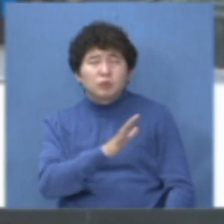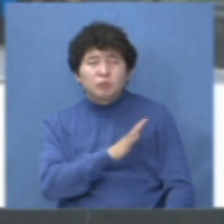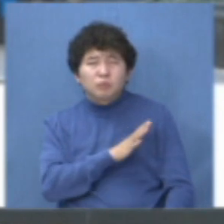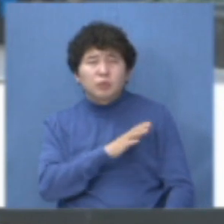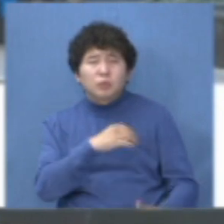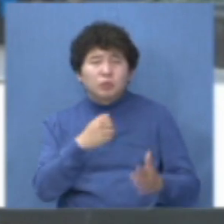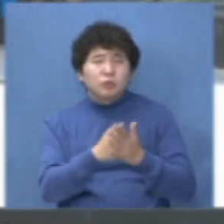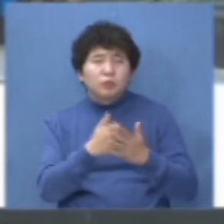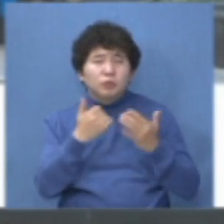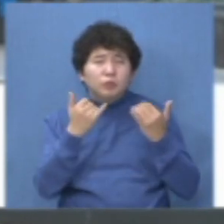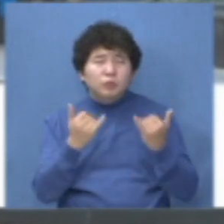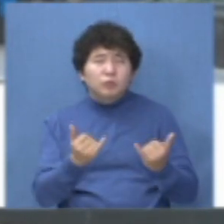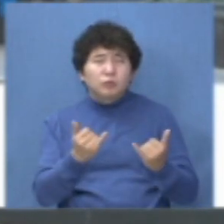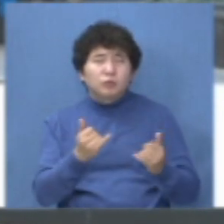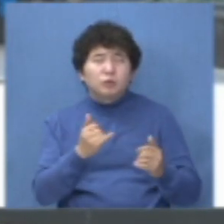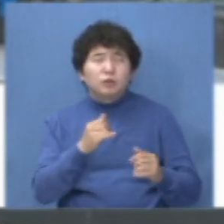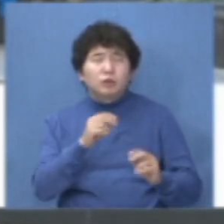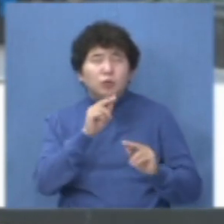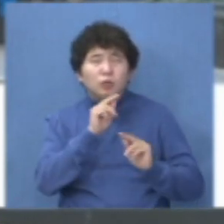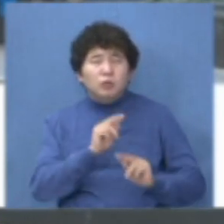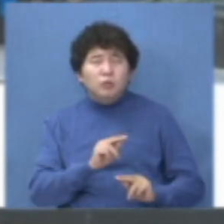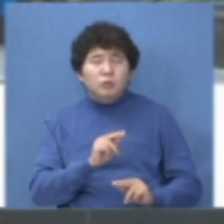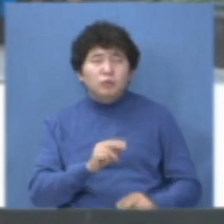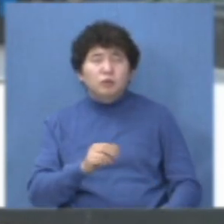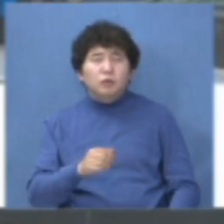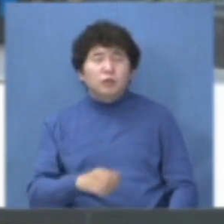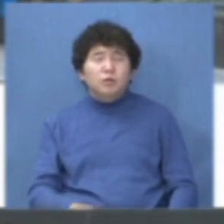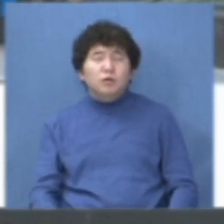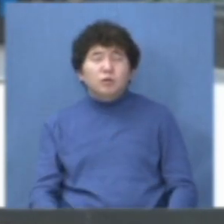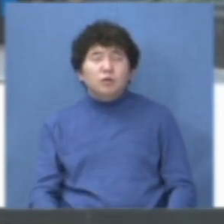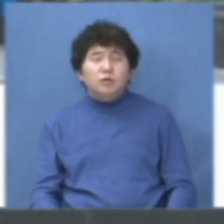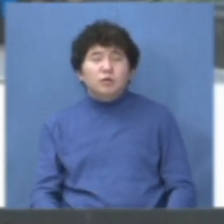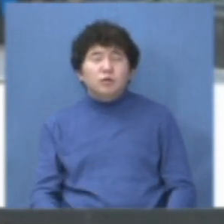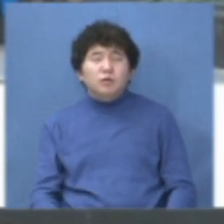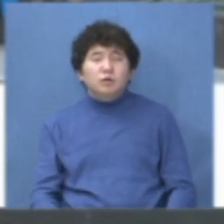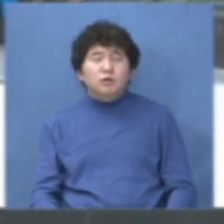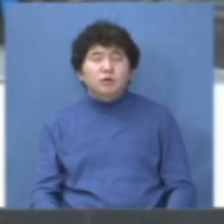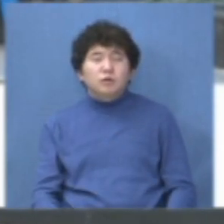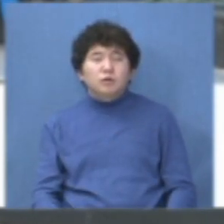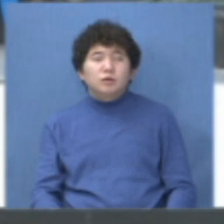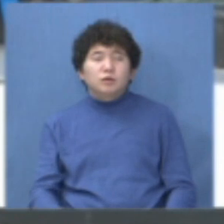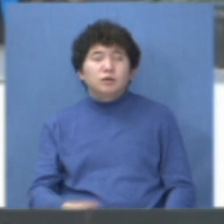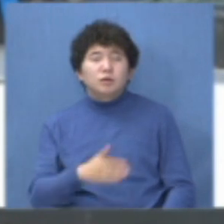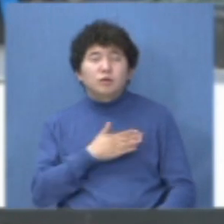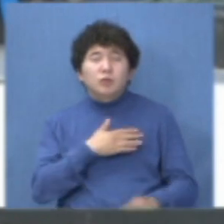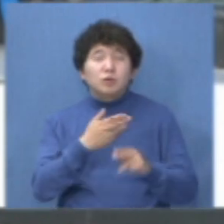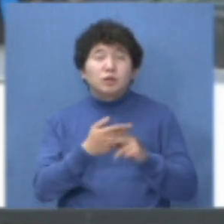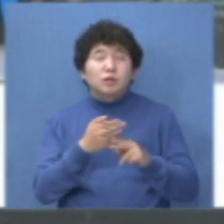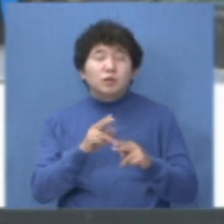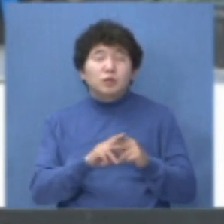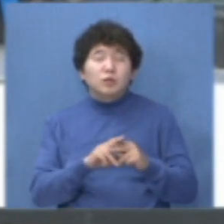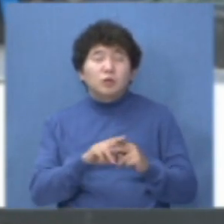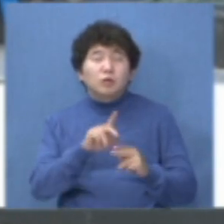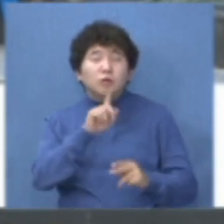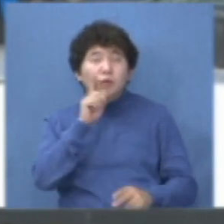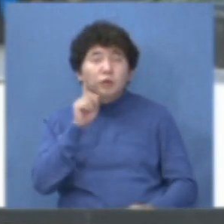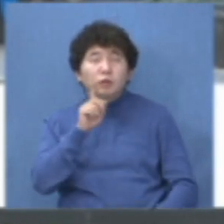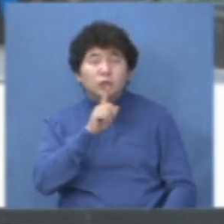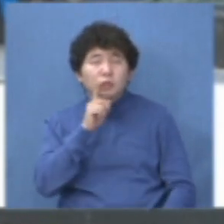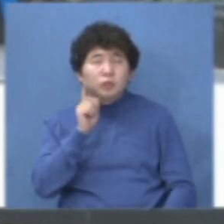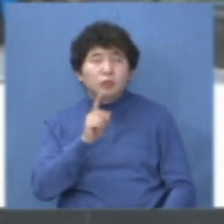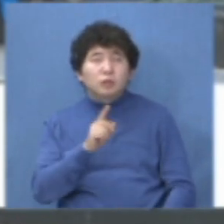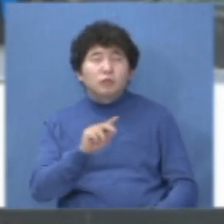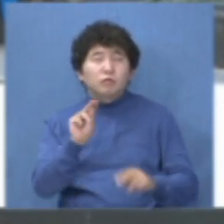дейін қызмет етіп келемін. Соғыс ардагері болғандықтан бұл тақырып маған жат емес. Біз осындай шаралар арқылы жастарды